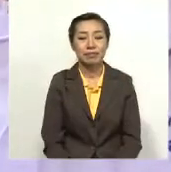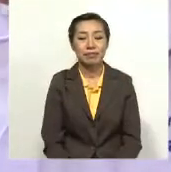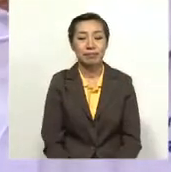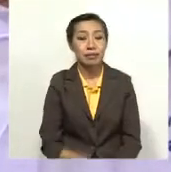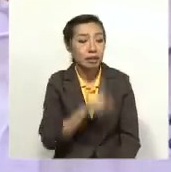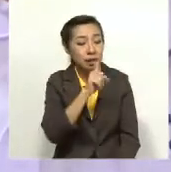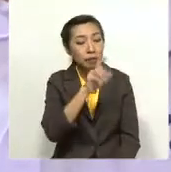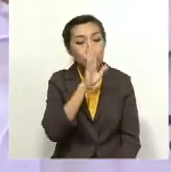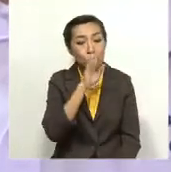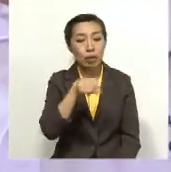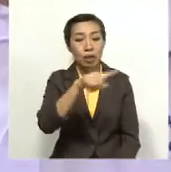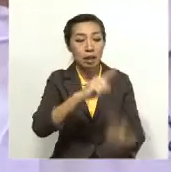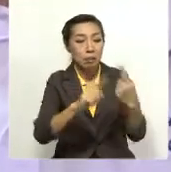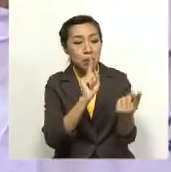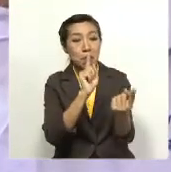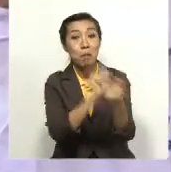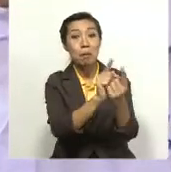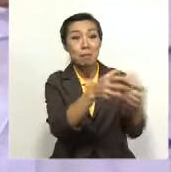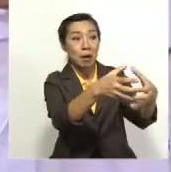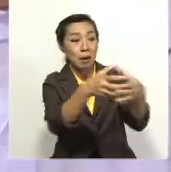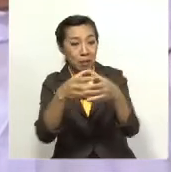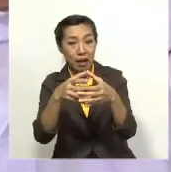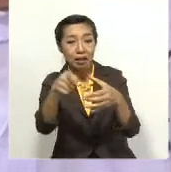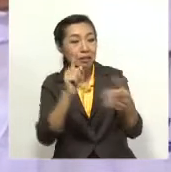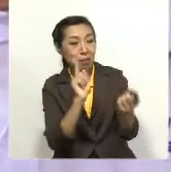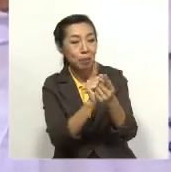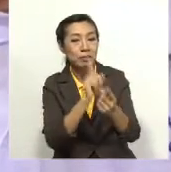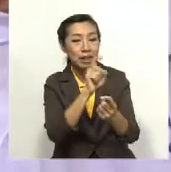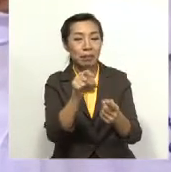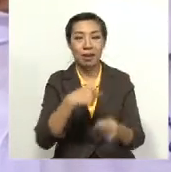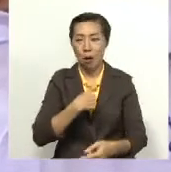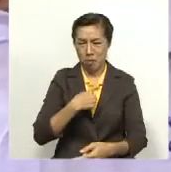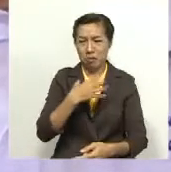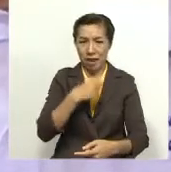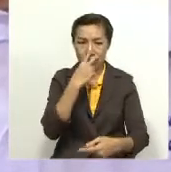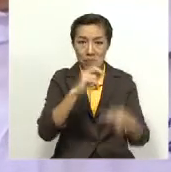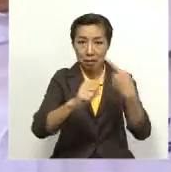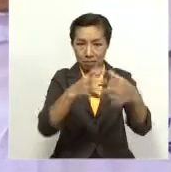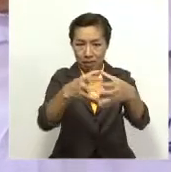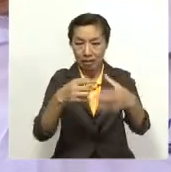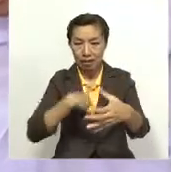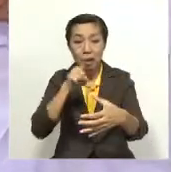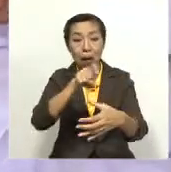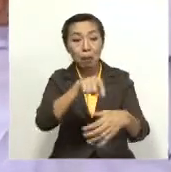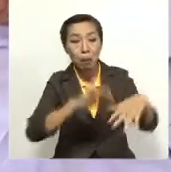ถ้าเจอเพื่อนครั้งแรกจะบอก ว่าผมว่าเป็นไงมากครับอยู่ในนั้น